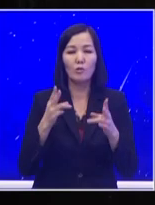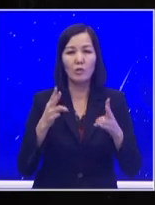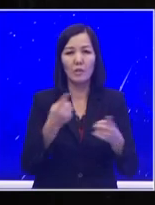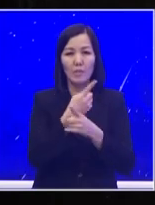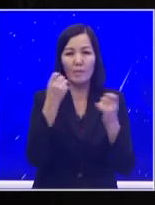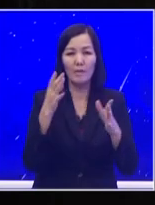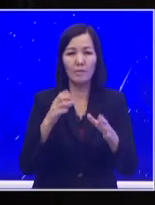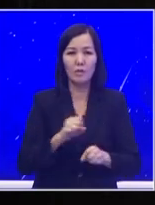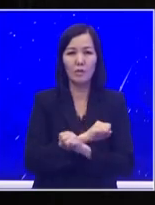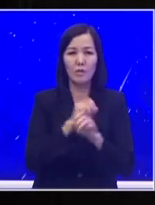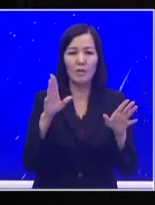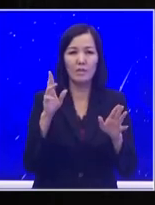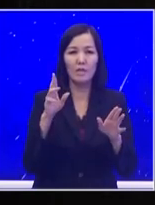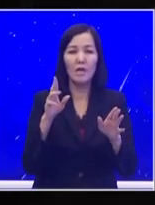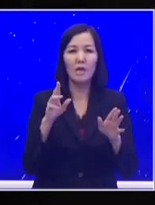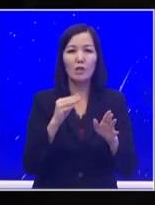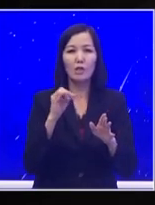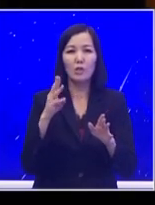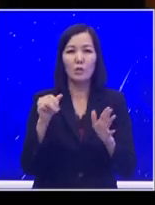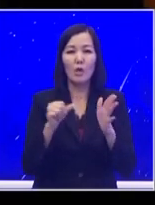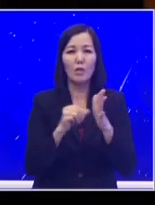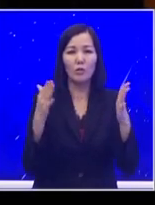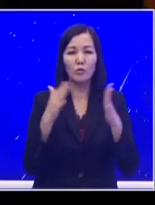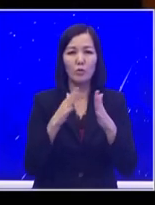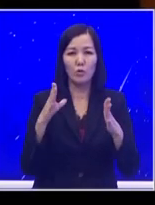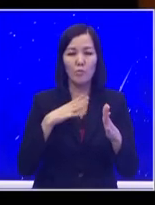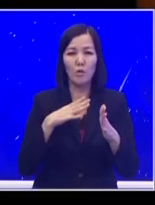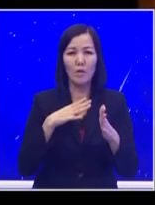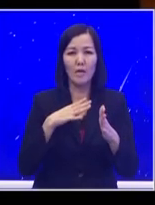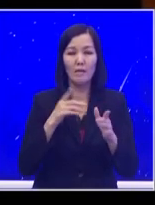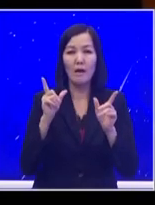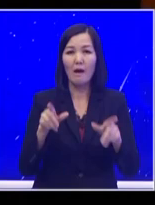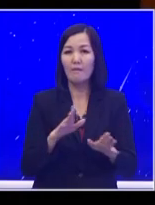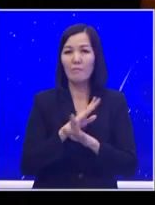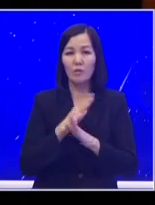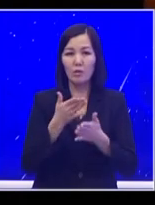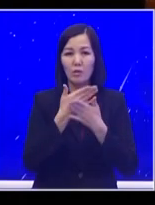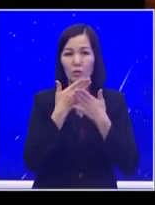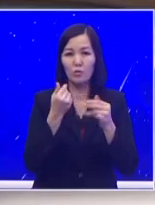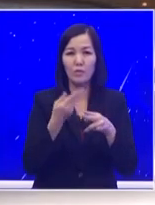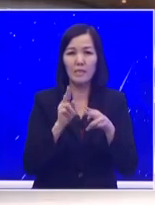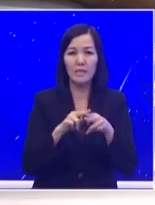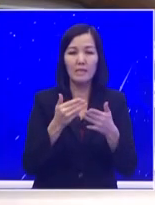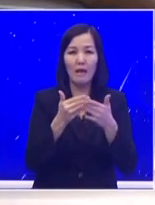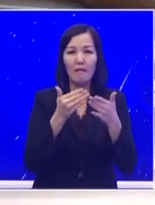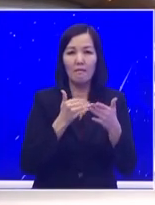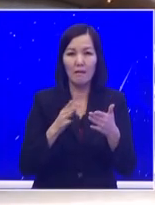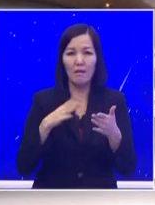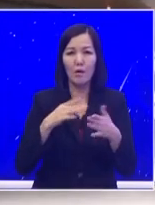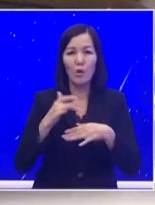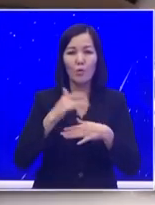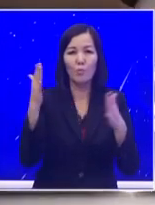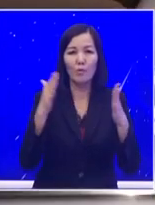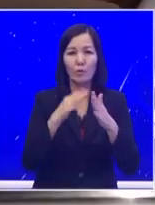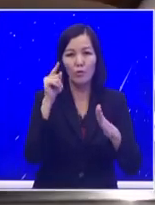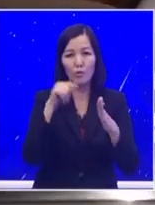айтуынша жарылыс Жетісу шағын ауданындағы 6 үйден шыққан. Абырой болғанда адам шығыны жоқ. Десек те алдын ала болжам бойынша